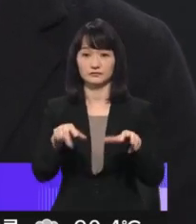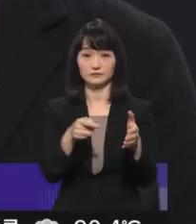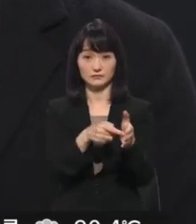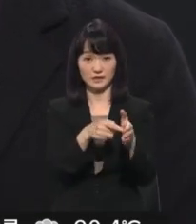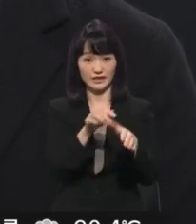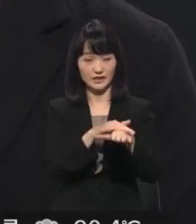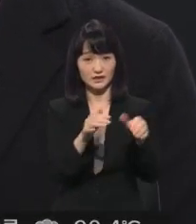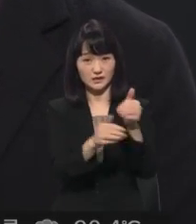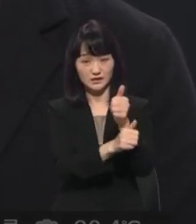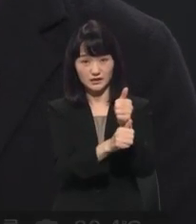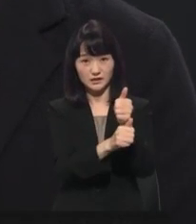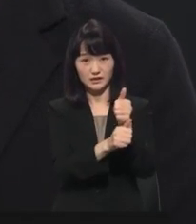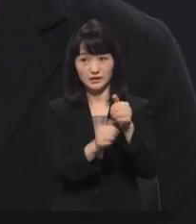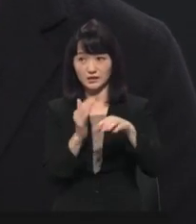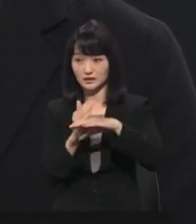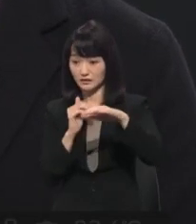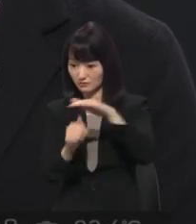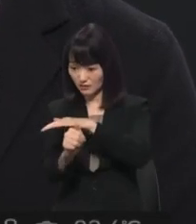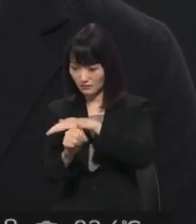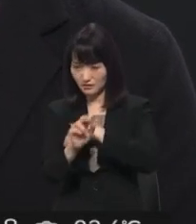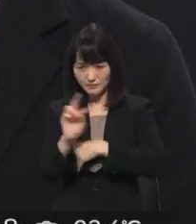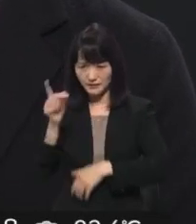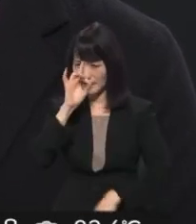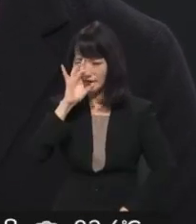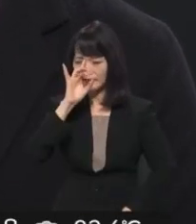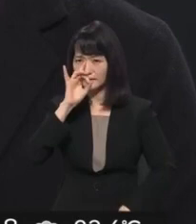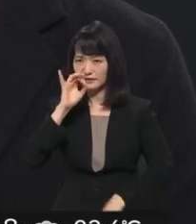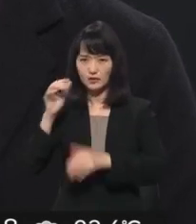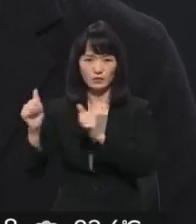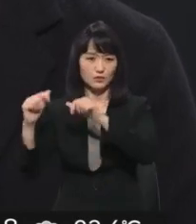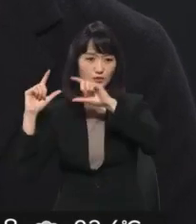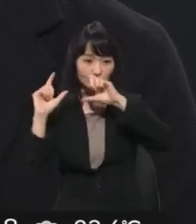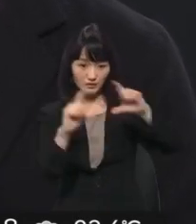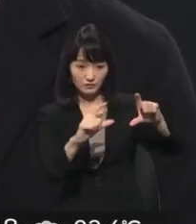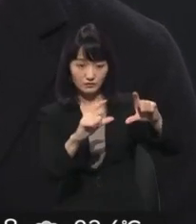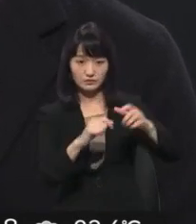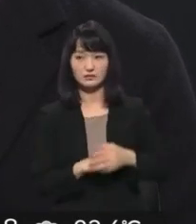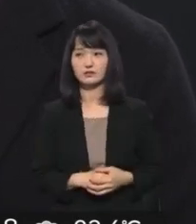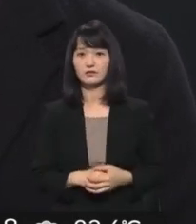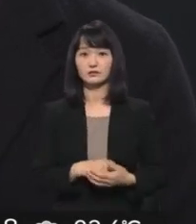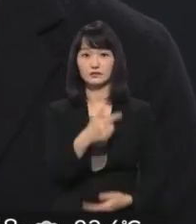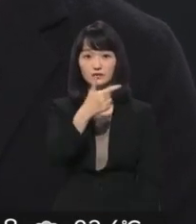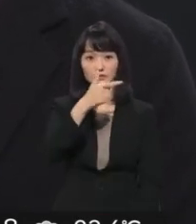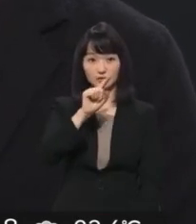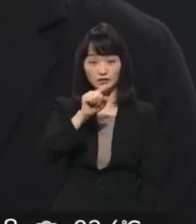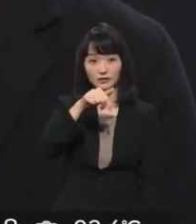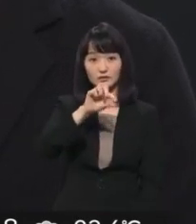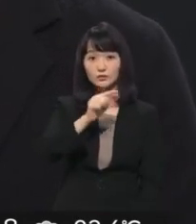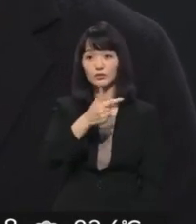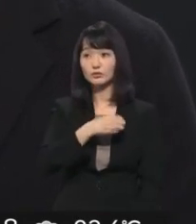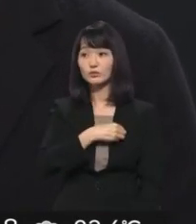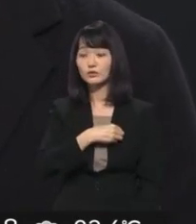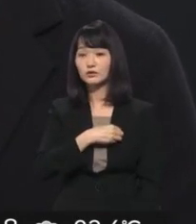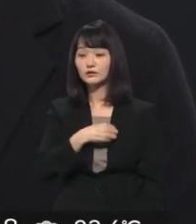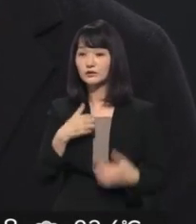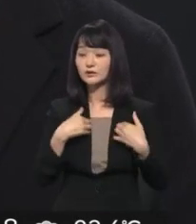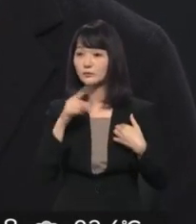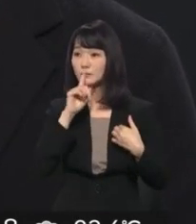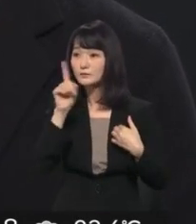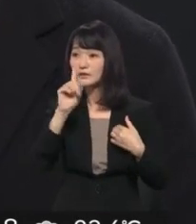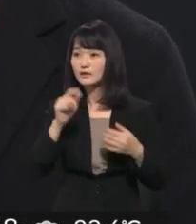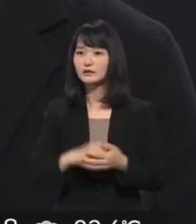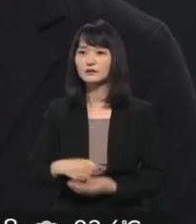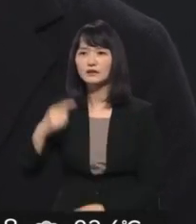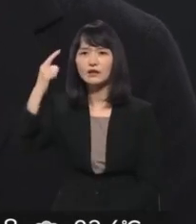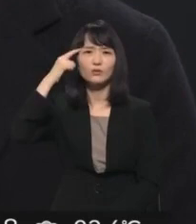비대 회의로 당대표 바꾸는거 안된다고 법원이 판결한 데 제가 나경원은 또 재밌는 말씀하시는데 왜 자꾸 황모 판사가 쥐고 분들이 라고